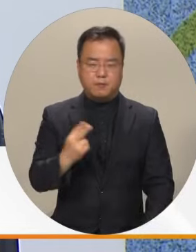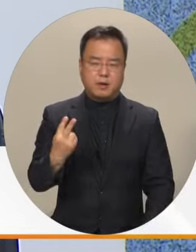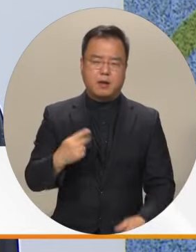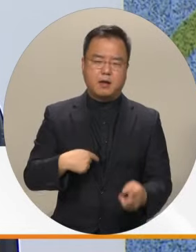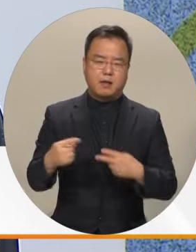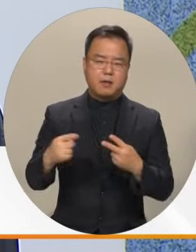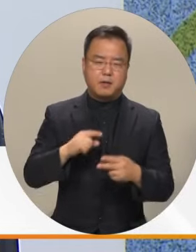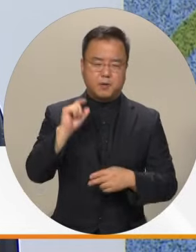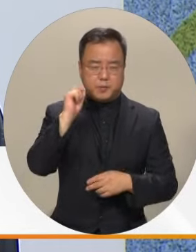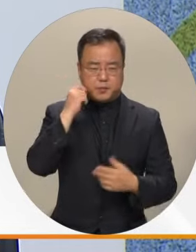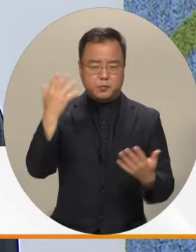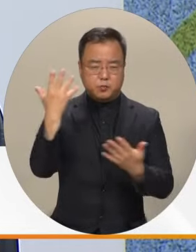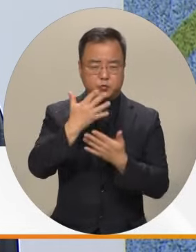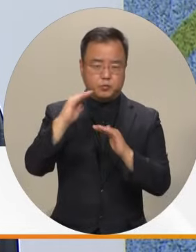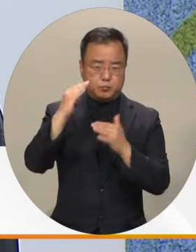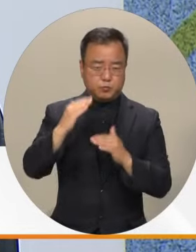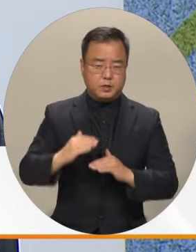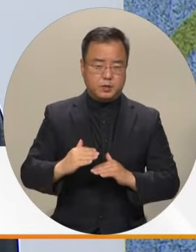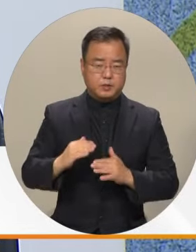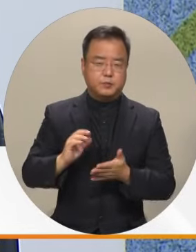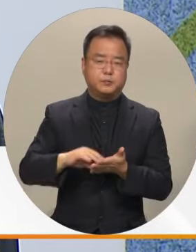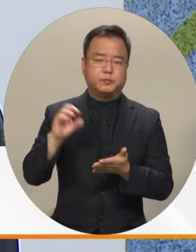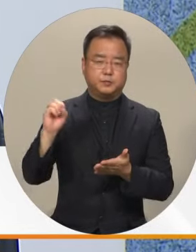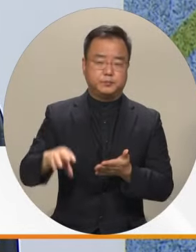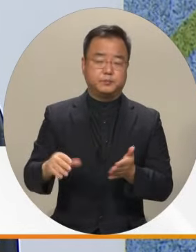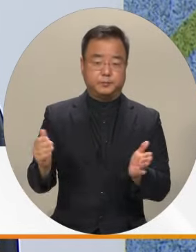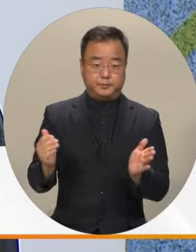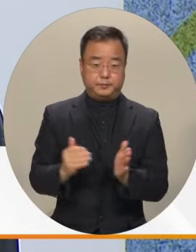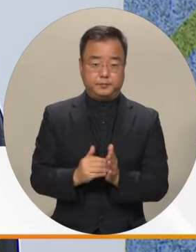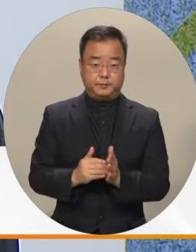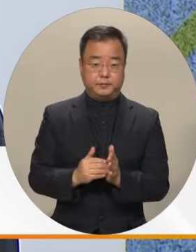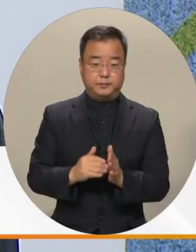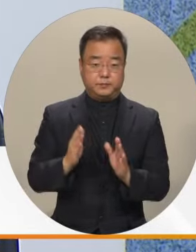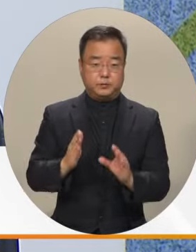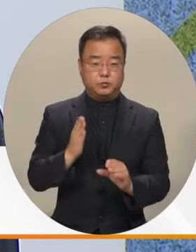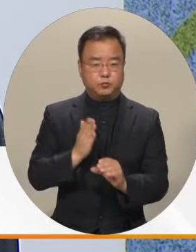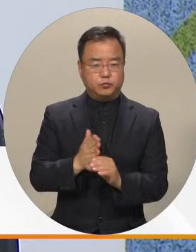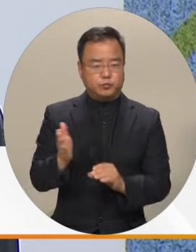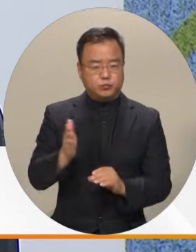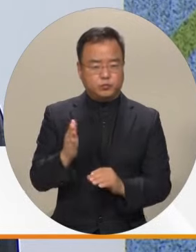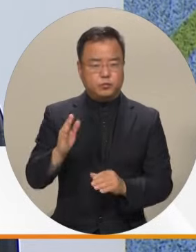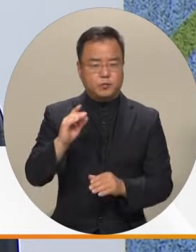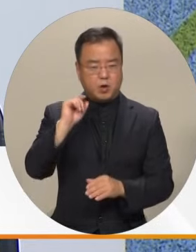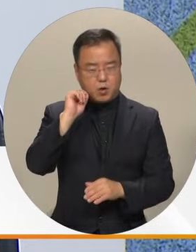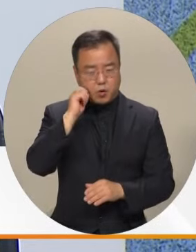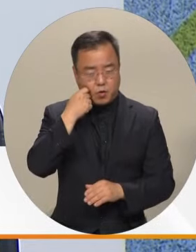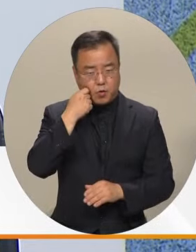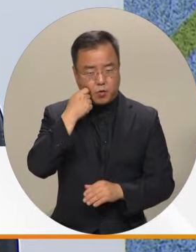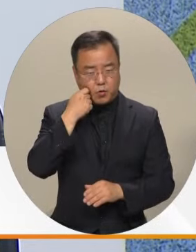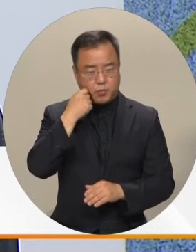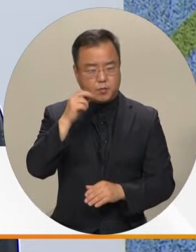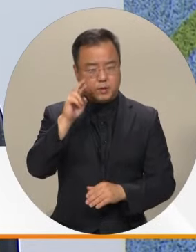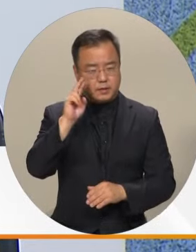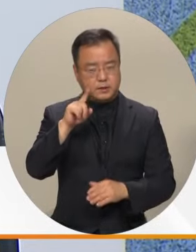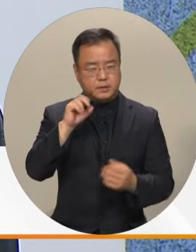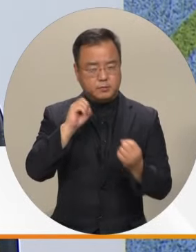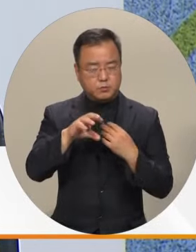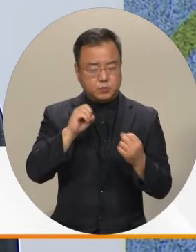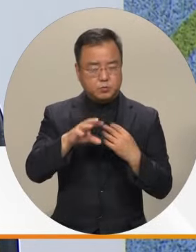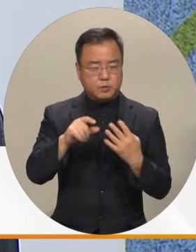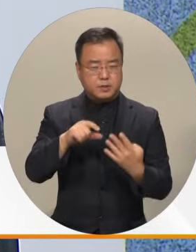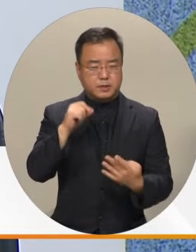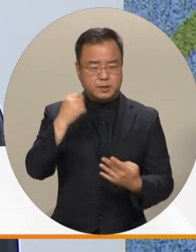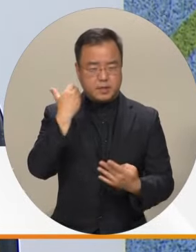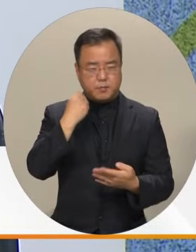지나치게 추상적인 내용의 지문은 배제되었고 중도 문항의 오답 선지 매력도를 낮춘 평한 문항들을 많이